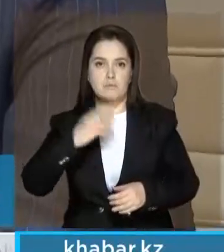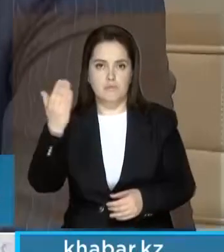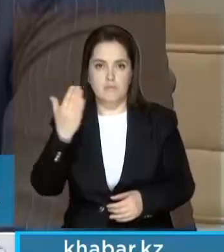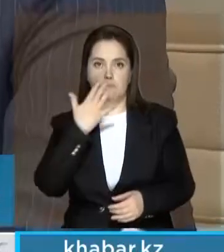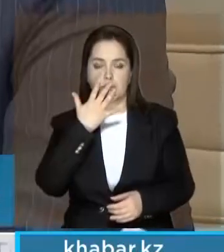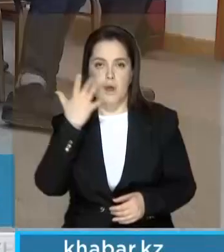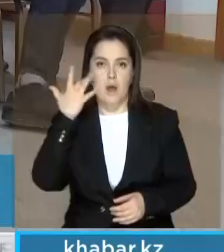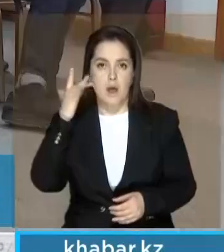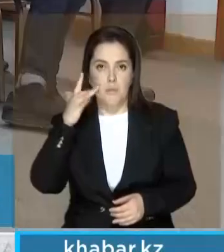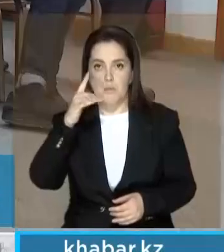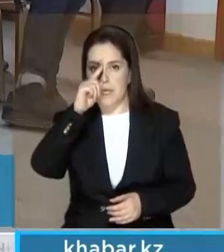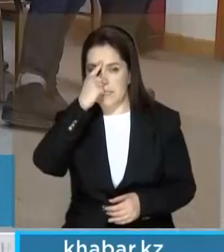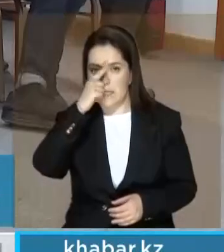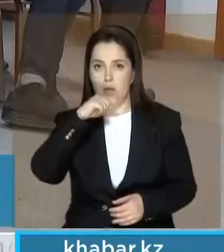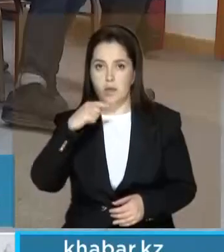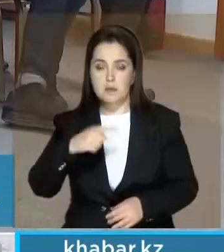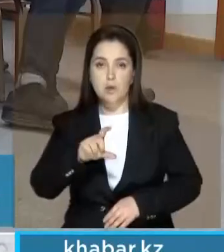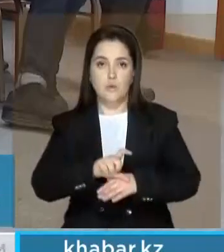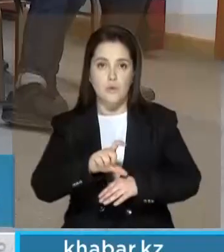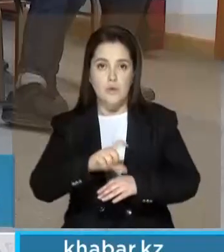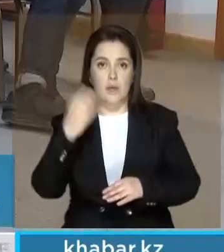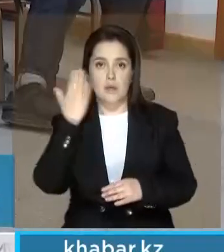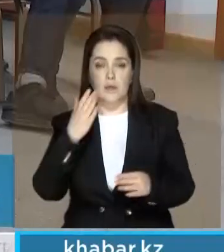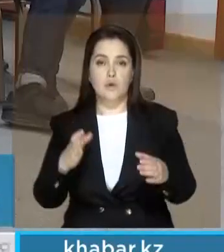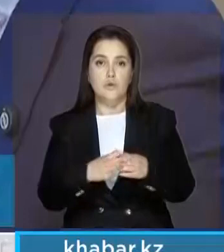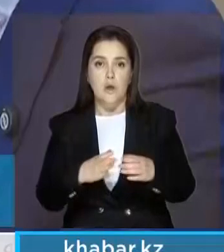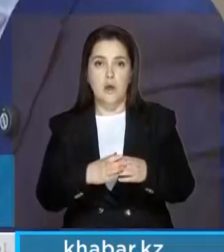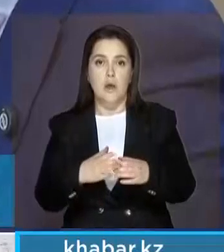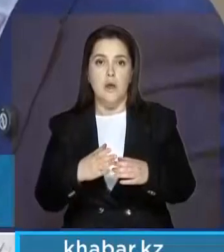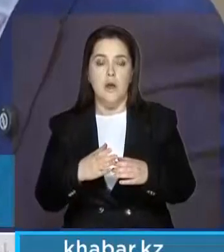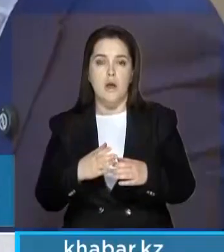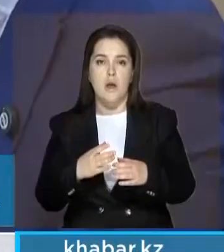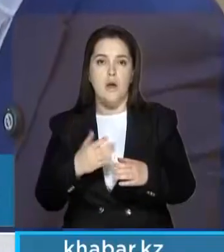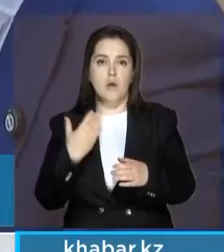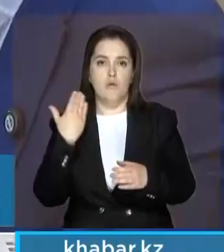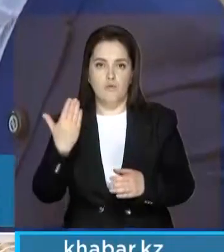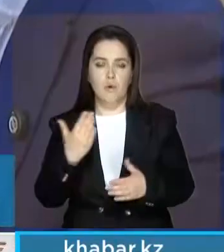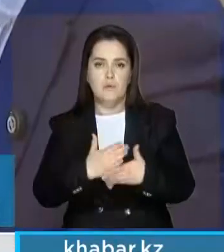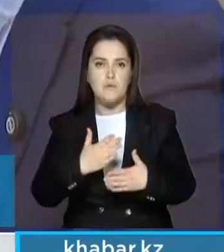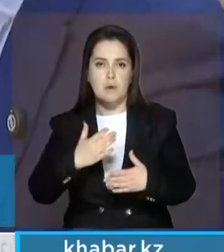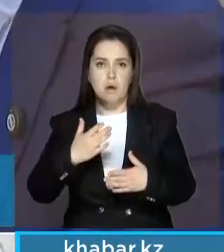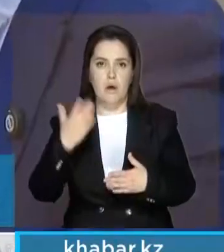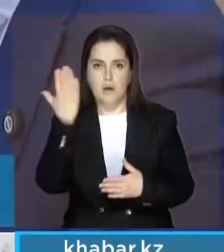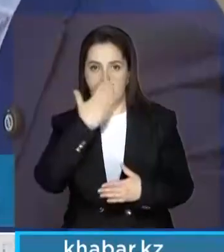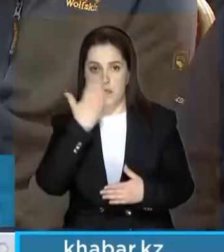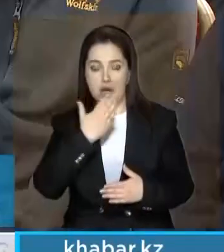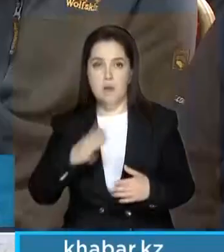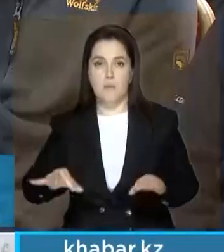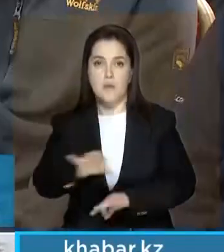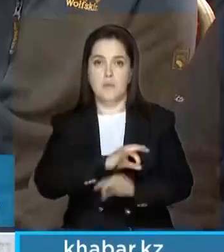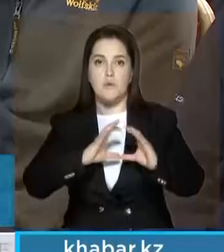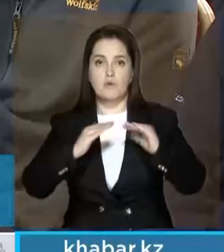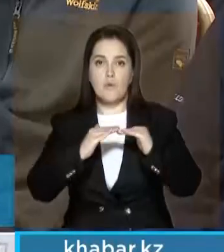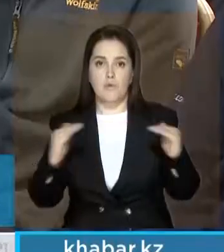голливудом индийскими российскими турецкими кино в е активе несколько десятков картин в том числе